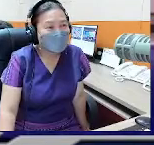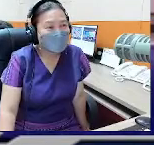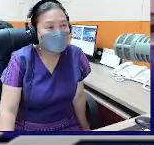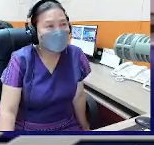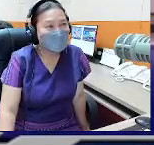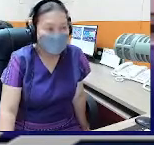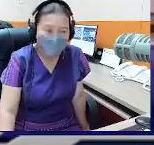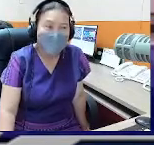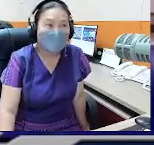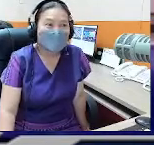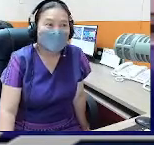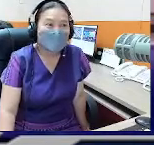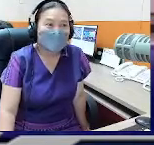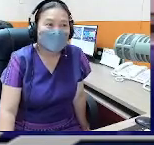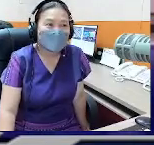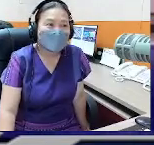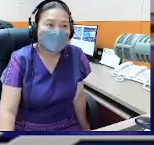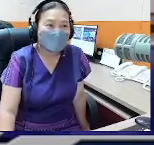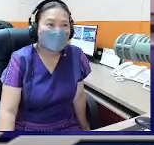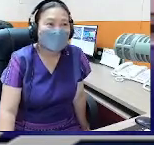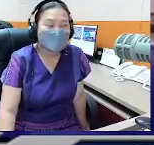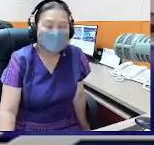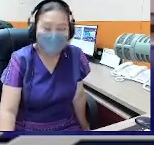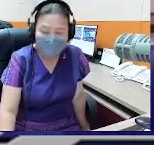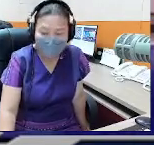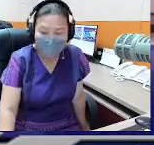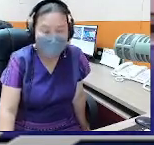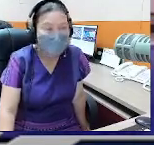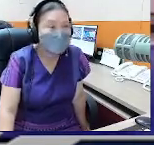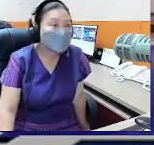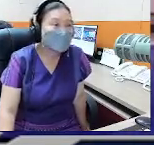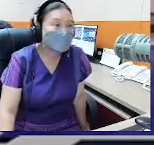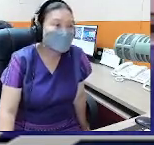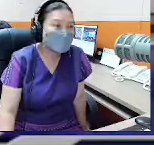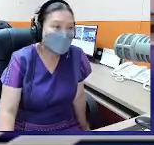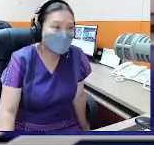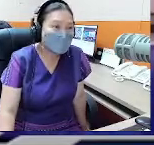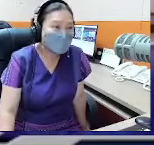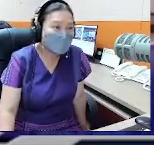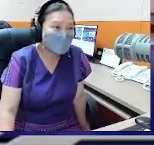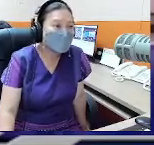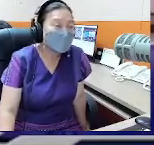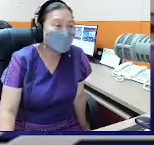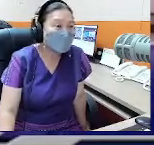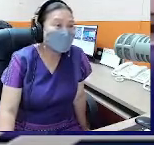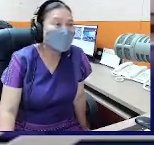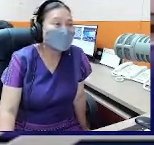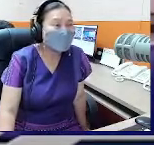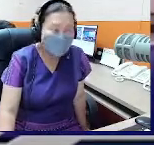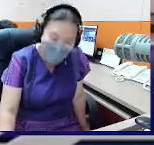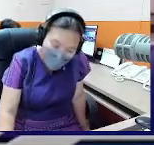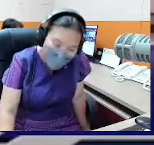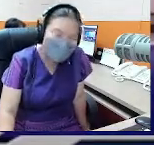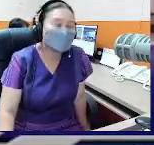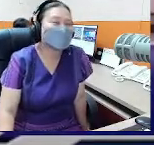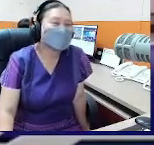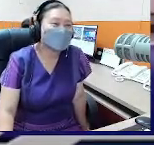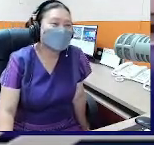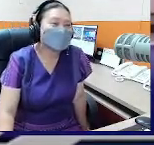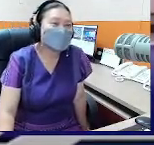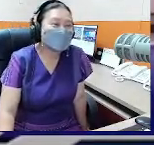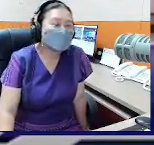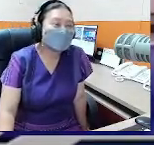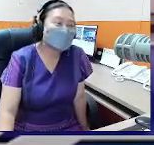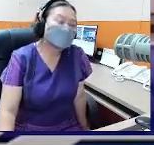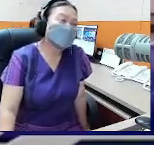ศักยภาพนะคะไม่ว่าจะเป็นอาจารย์ทีมของเราเองนะคะอาจารย์จากมุสลิมรวมถึงวิทยากรที่เรา MOU ไว้แล้วนะคะจะเข้ามาช่วย